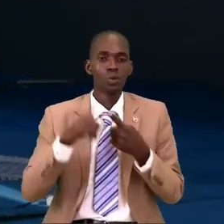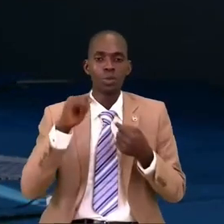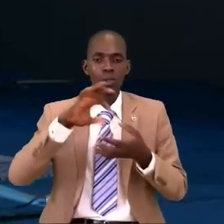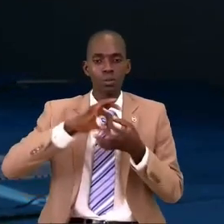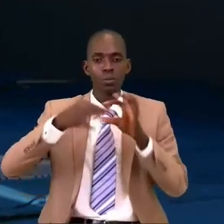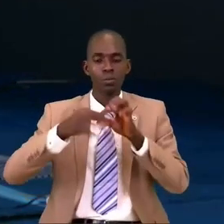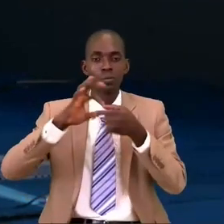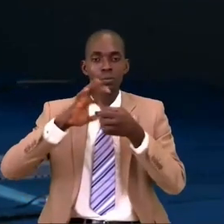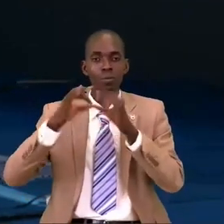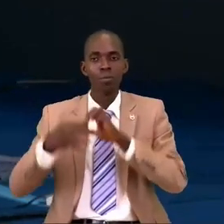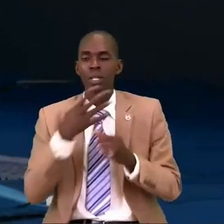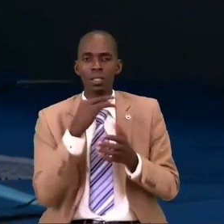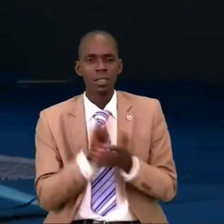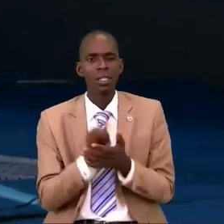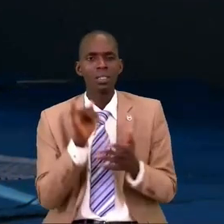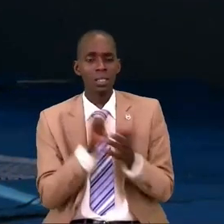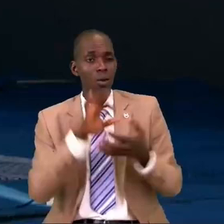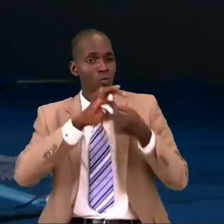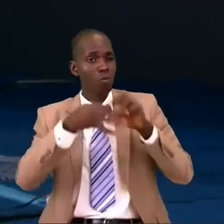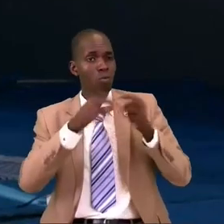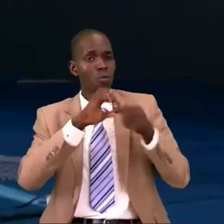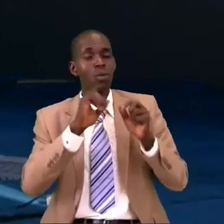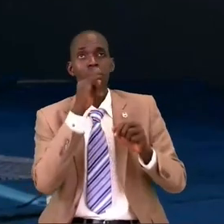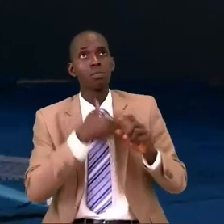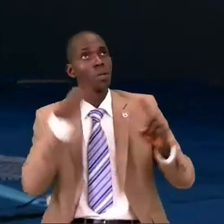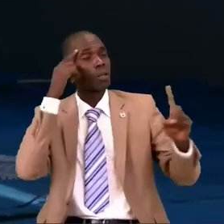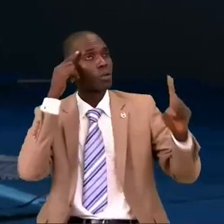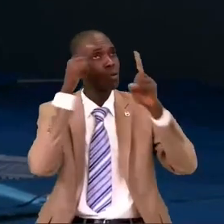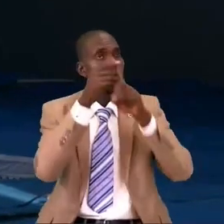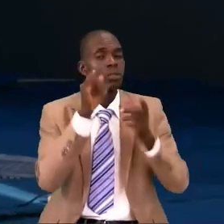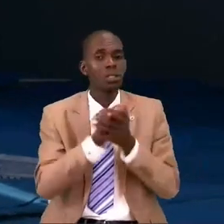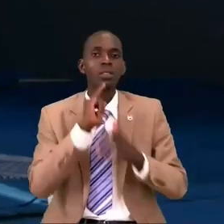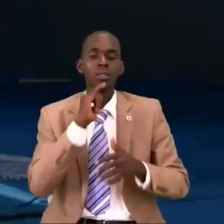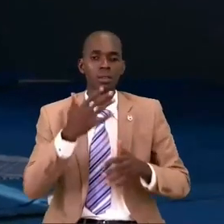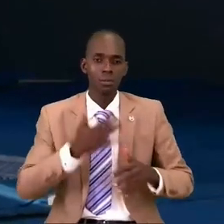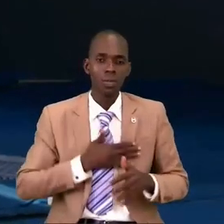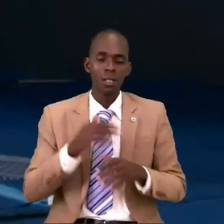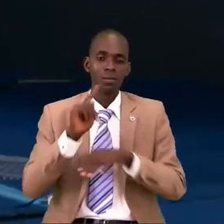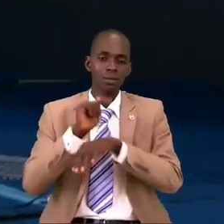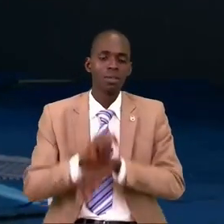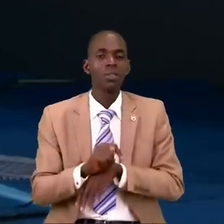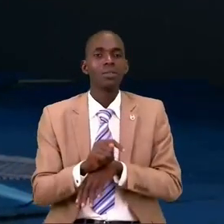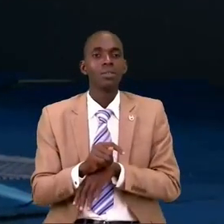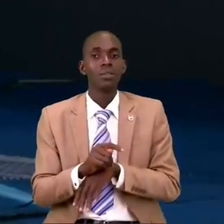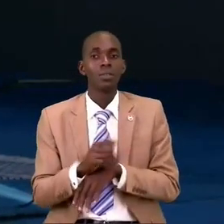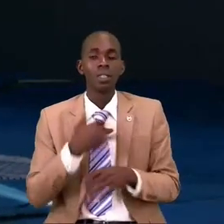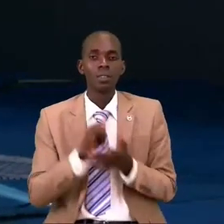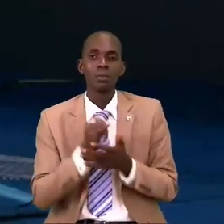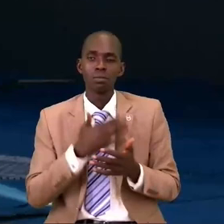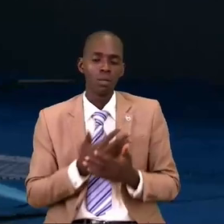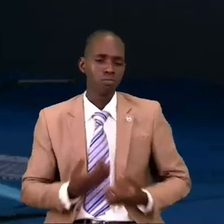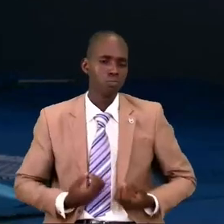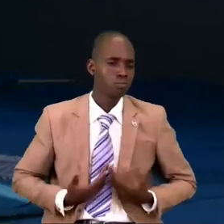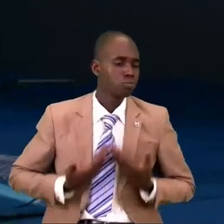ma motivation. Pour qu'ils puissent arriver aux Jeux Olympiques, ils doivent renoncer à eux-mêmes, veiller à leur